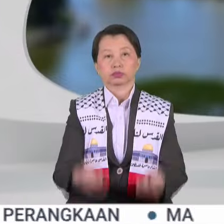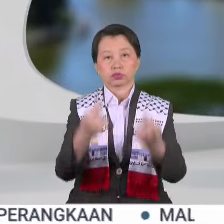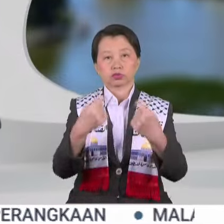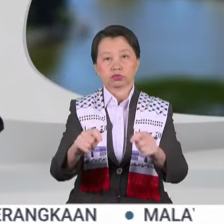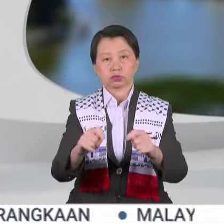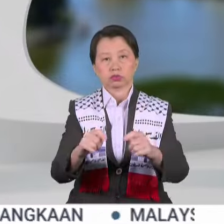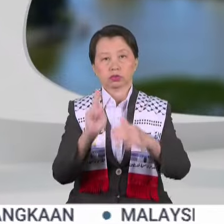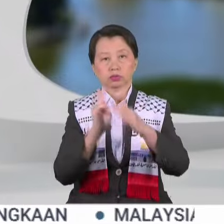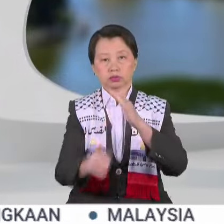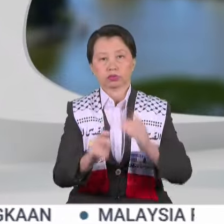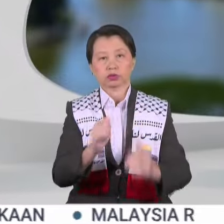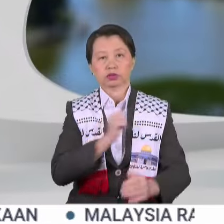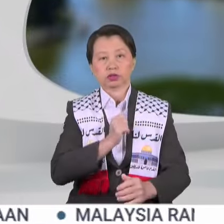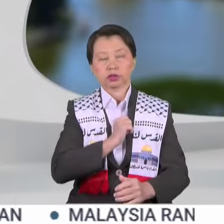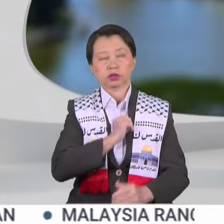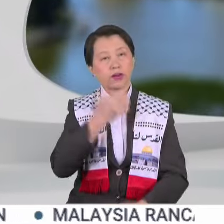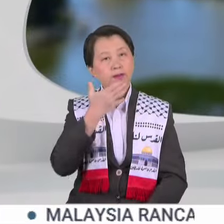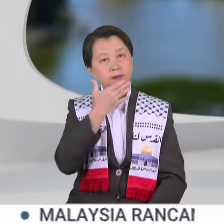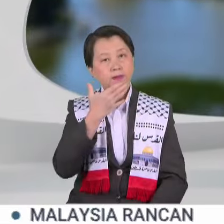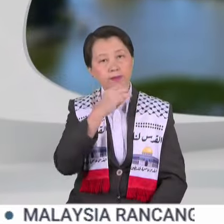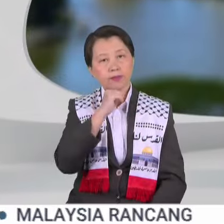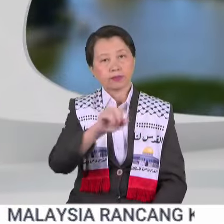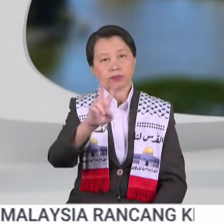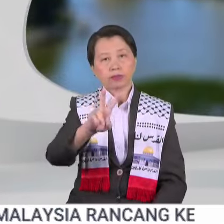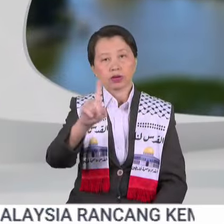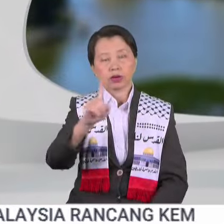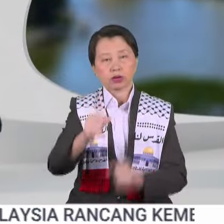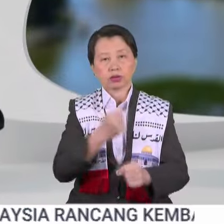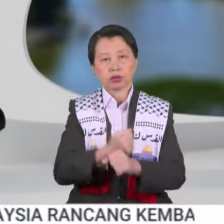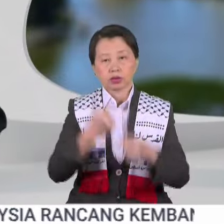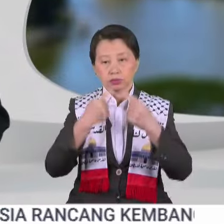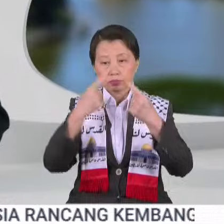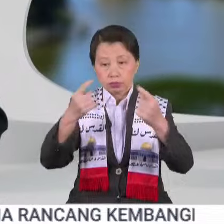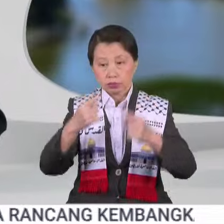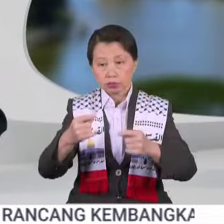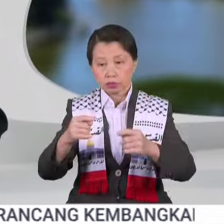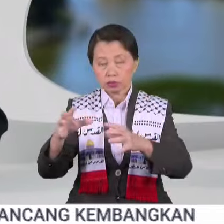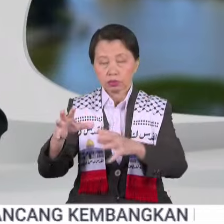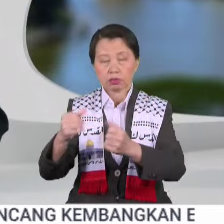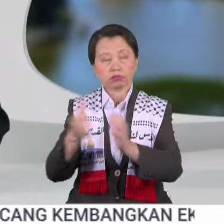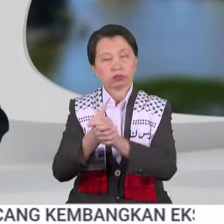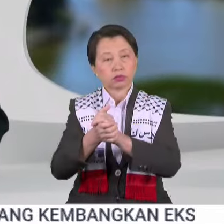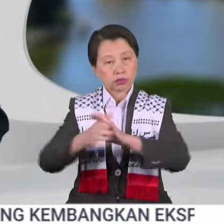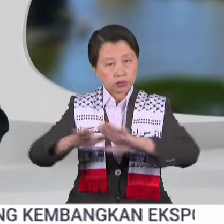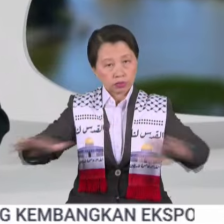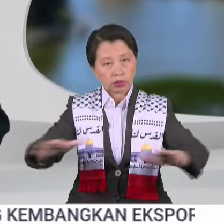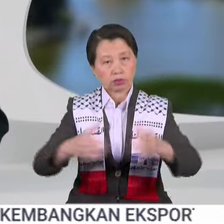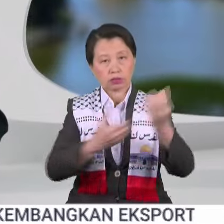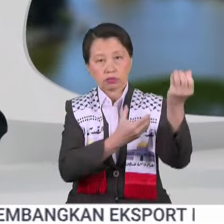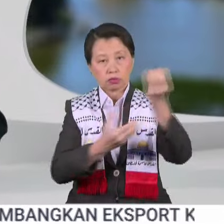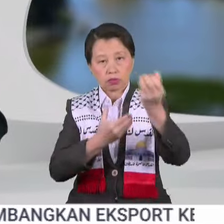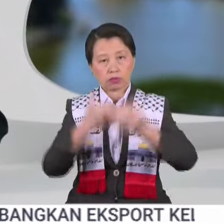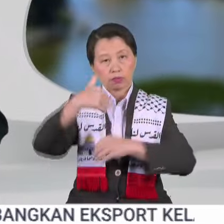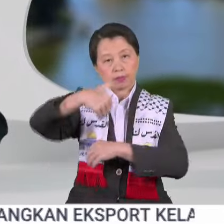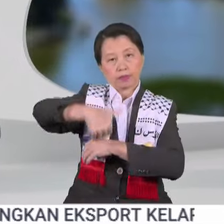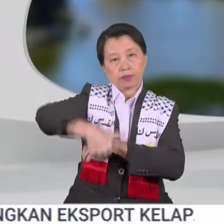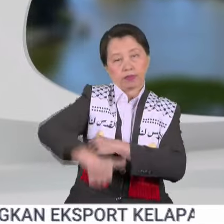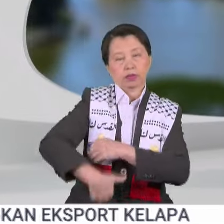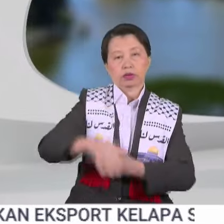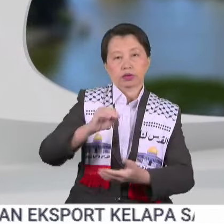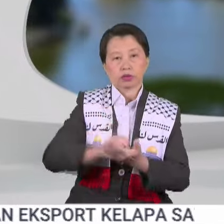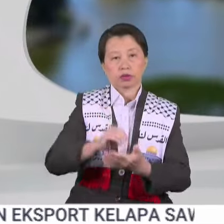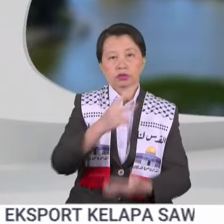Cubaan membunuh diri seorang pemuda berumur 21 tahun berjaya dipatahkan sepasukan bomber lewat malam tadi di Tabuan